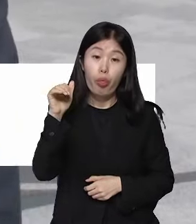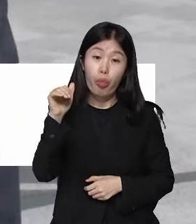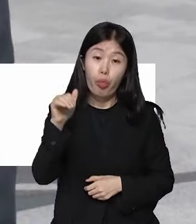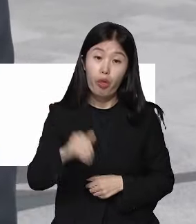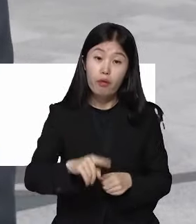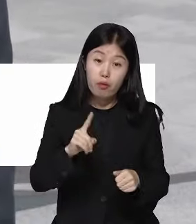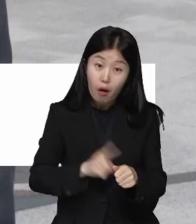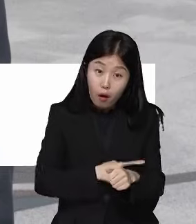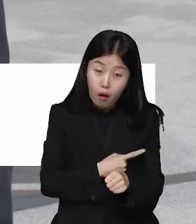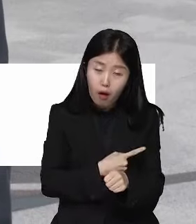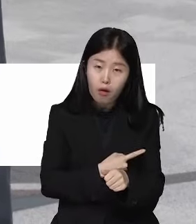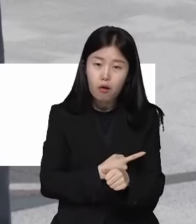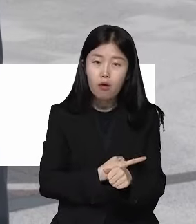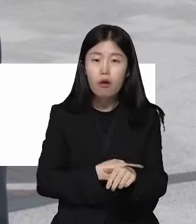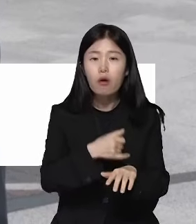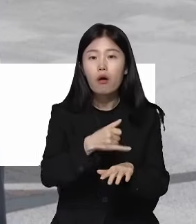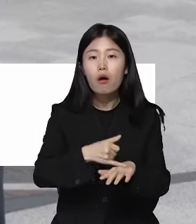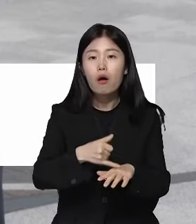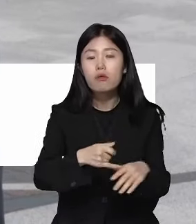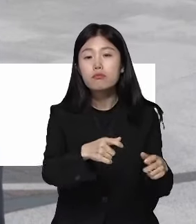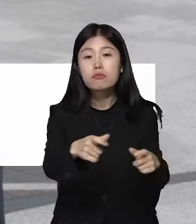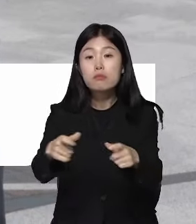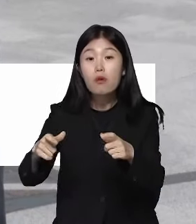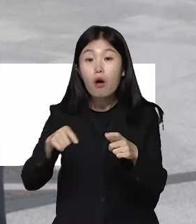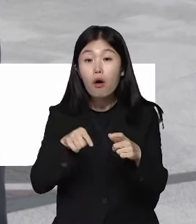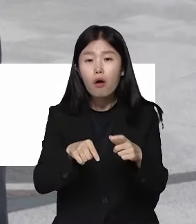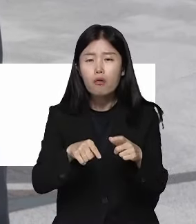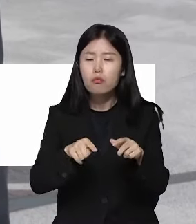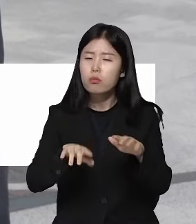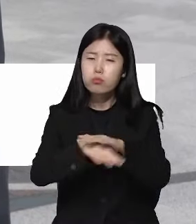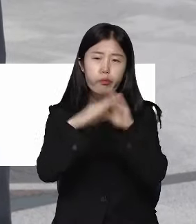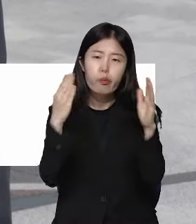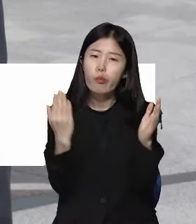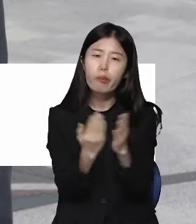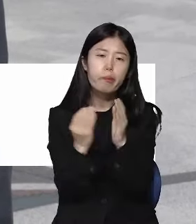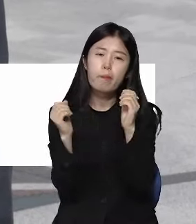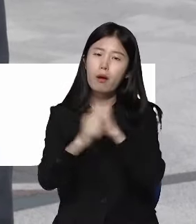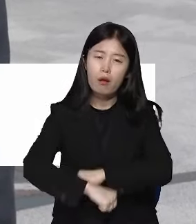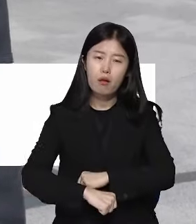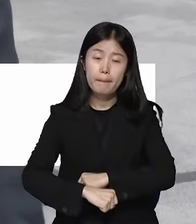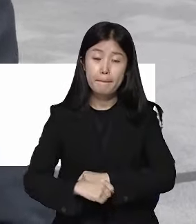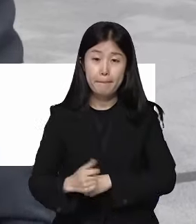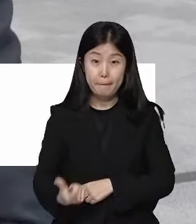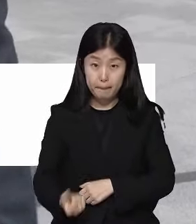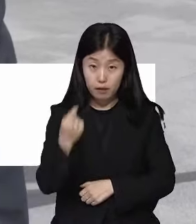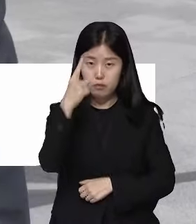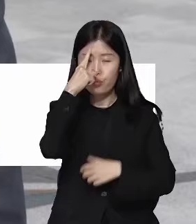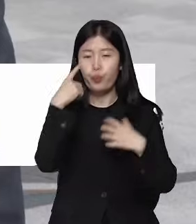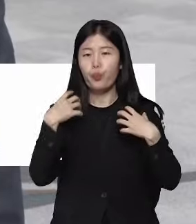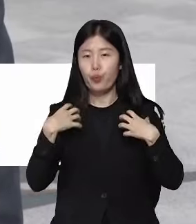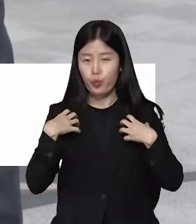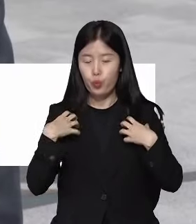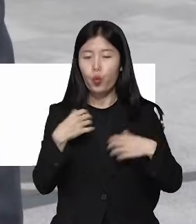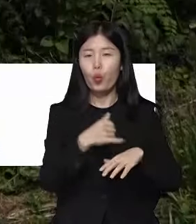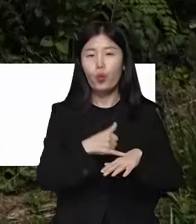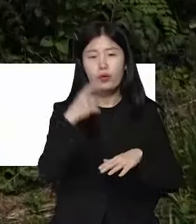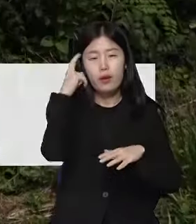여건들이 다 무너집니다. 그래서 하루빨리 이런 것들이 윤석열 정부가 이런 농민들의 뜻을